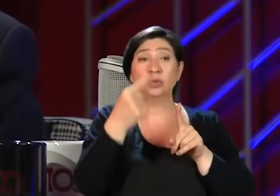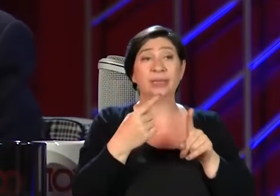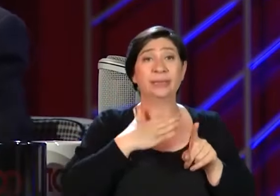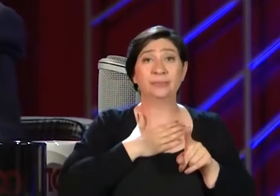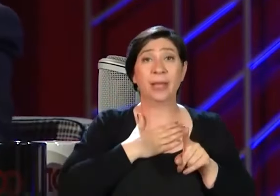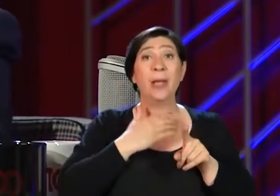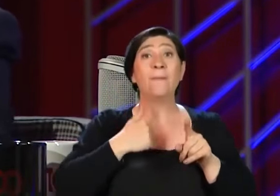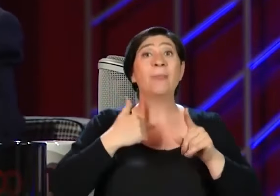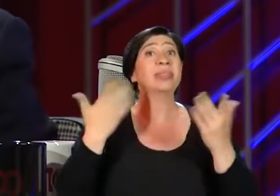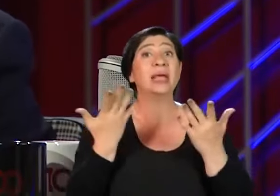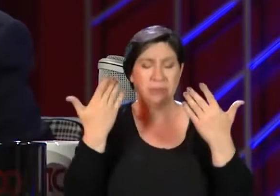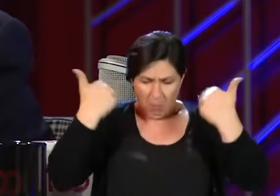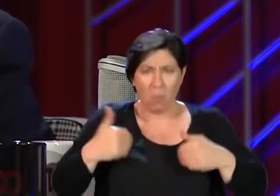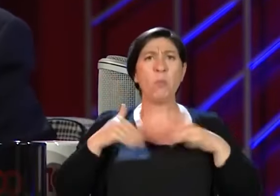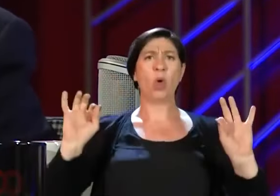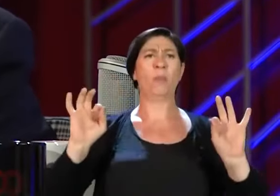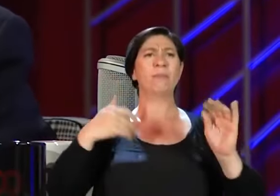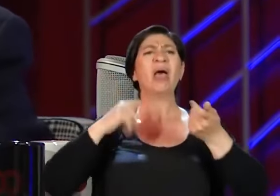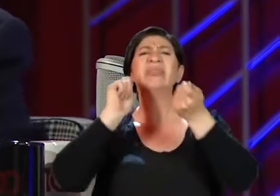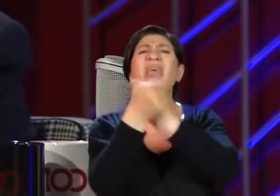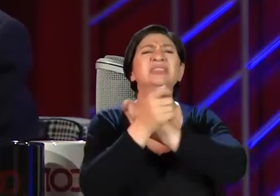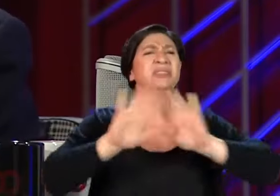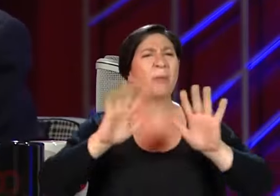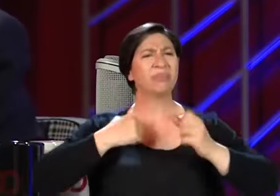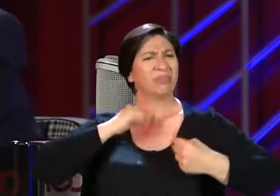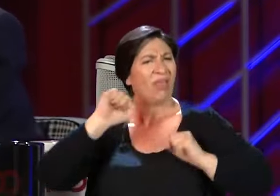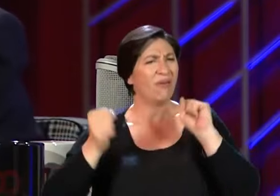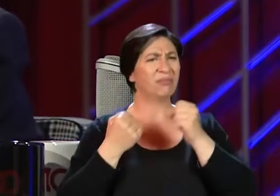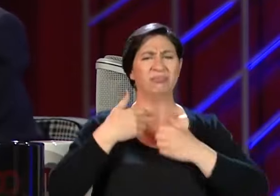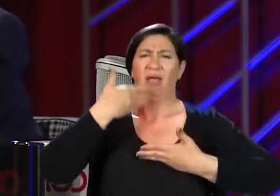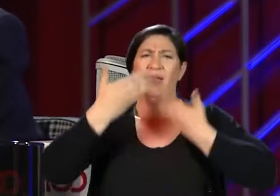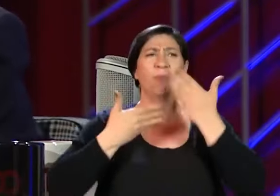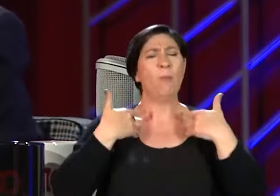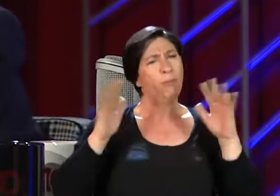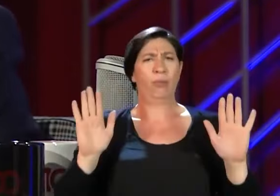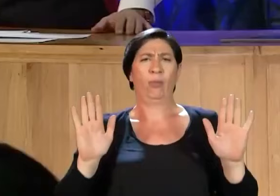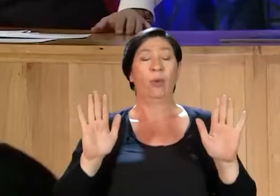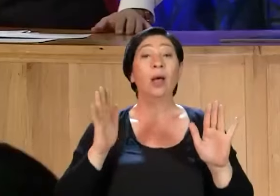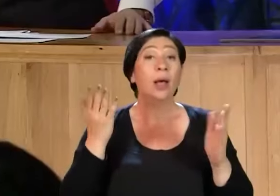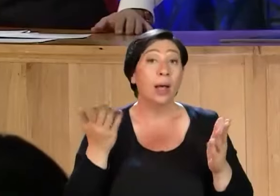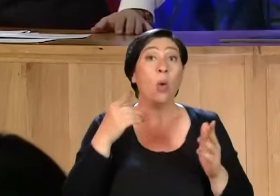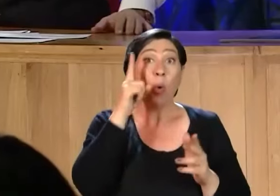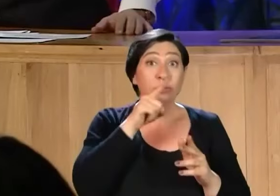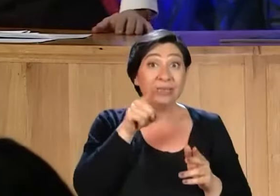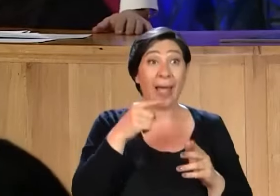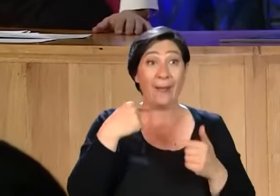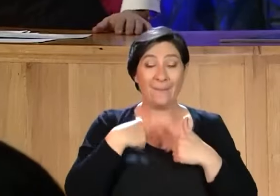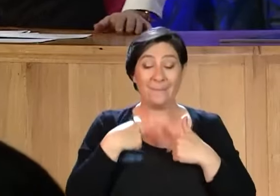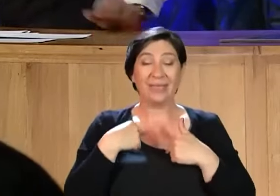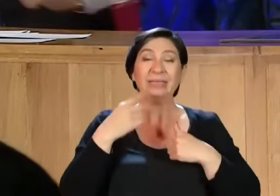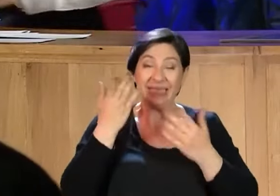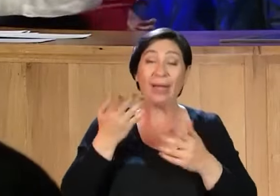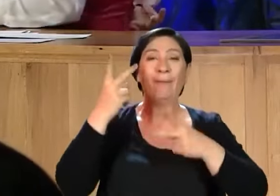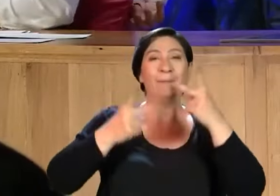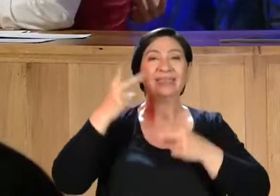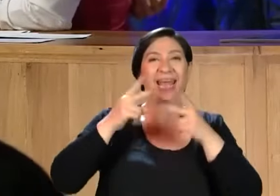söylemiştim. Ben neysem oyum, değişemem tavrımla, tarzımla. O bakımdan hani beni, ki bazı